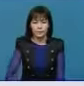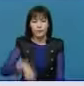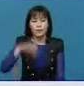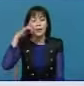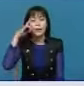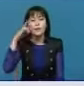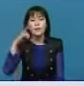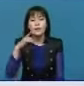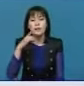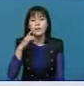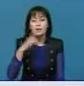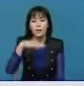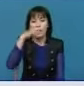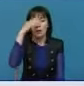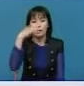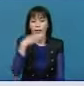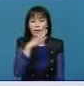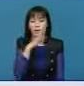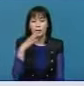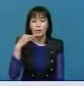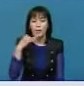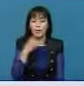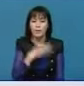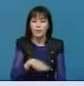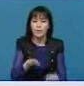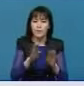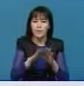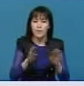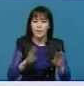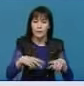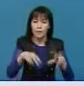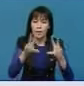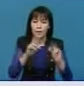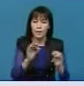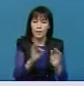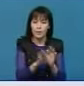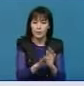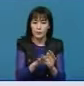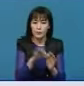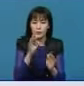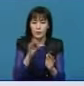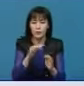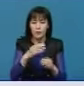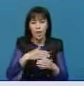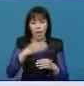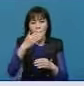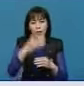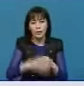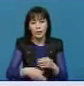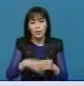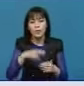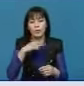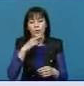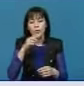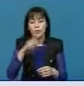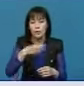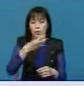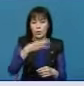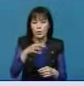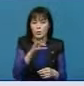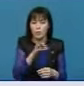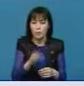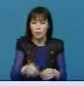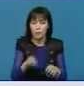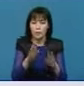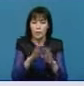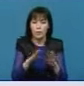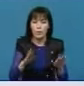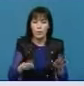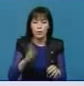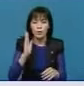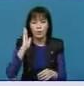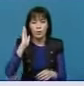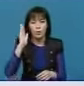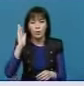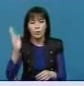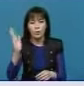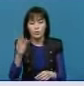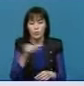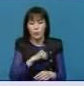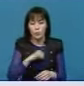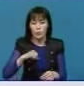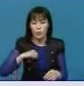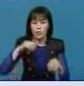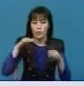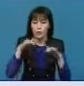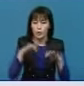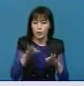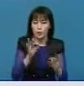Қазақстандағы ата-аналардың басым бөлігі балаларының мамандық таңдауына кеш көңіл бөледі. Тіпті 30% оқушылардың болашағысын өзі